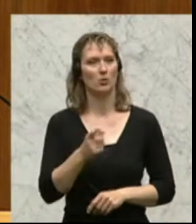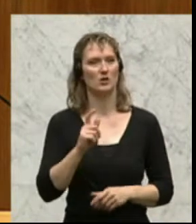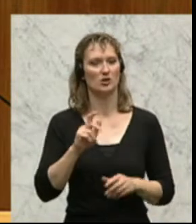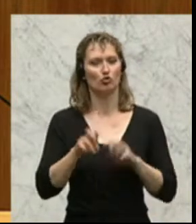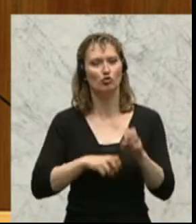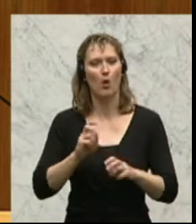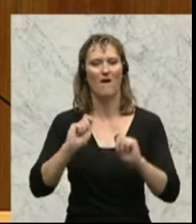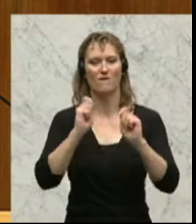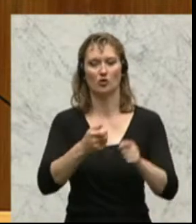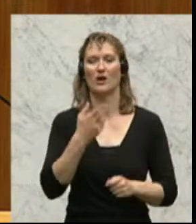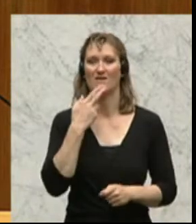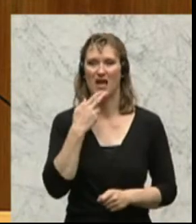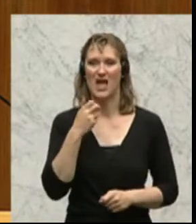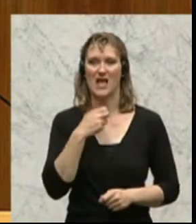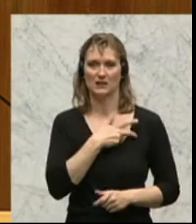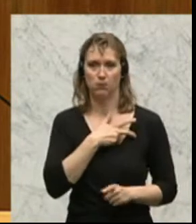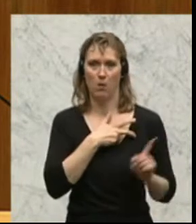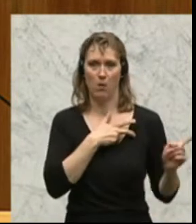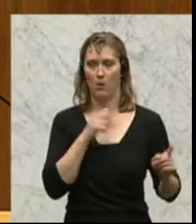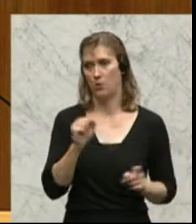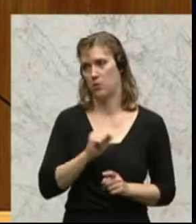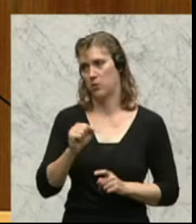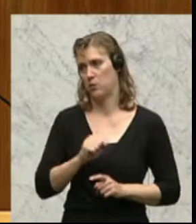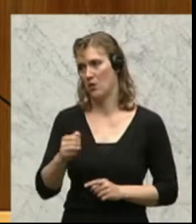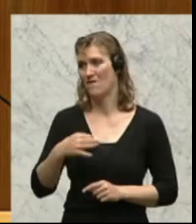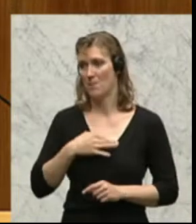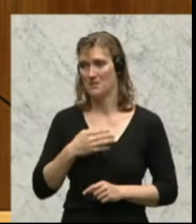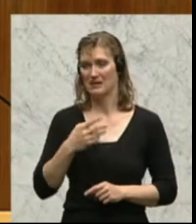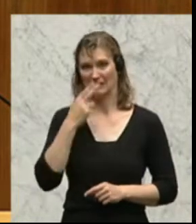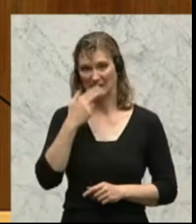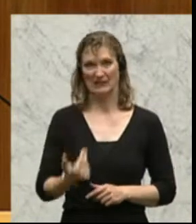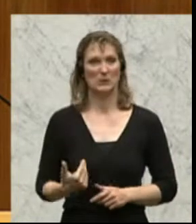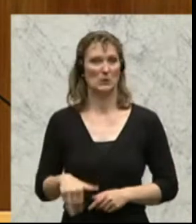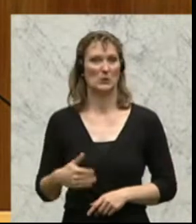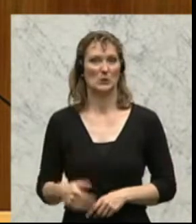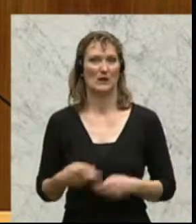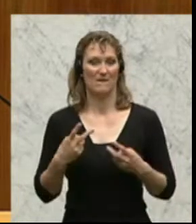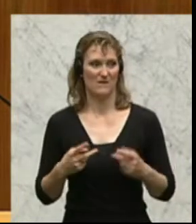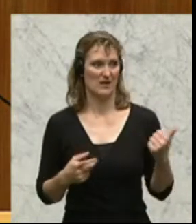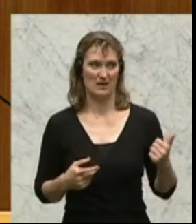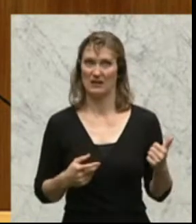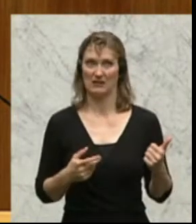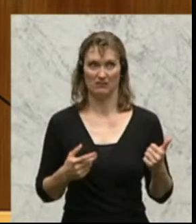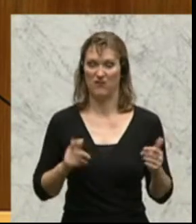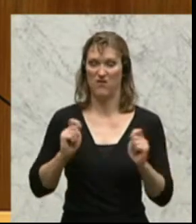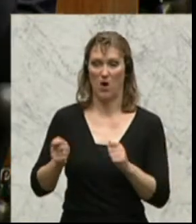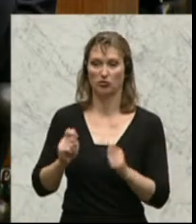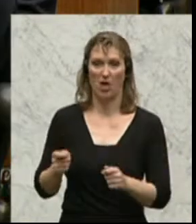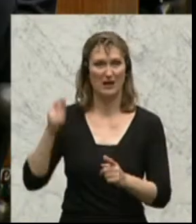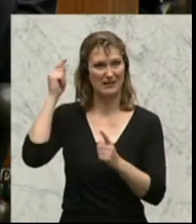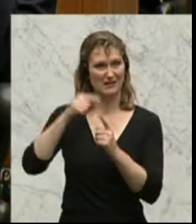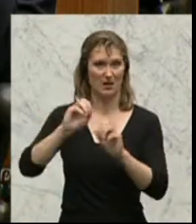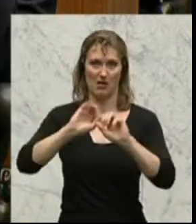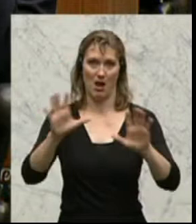SPÖ leisten hier meiner Meinung nach einen ganz gewichtigen Beitrag, denn die SPÖ-Vorschläge zielen darauf ab, das